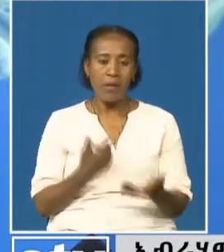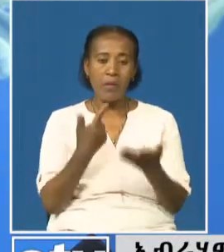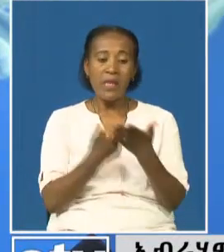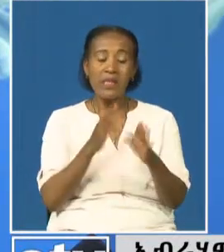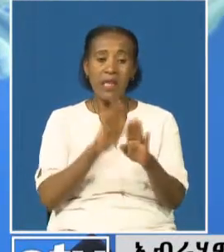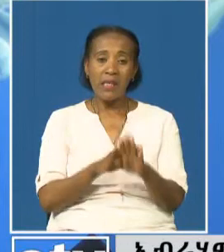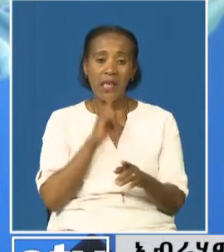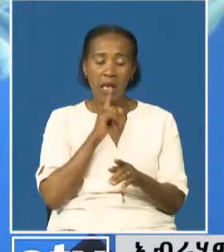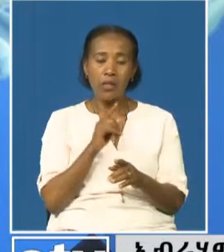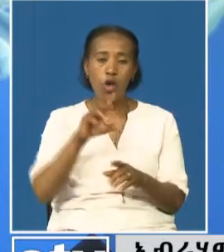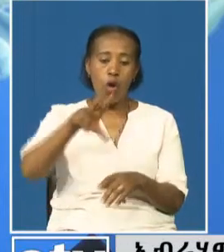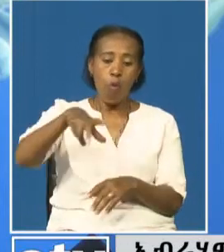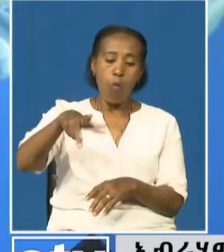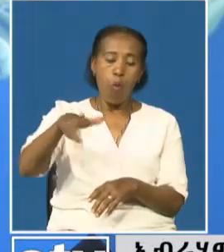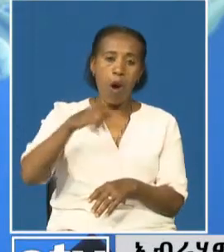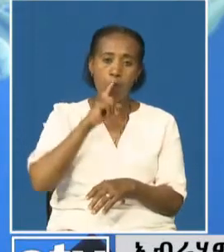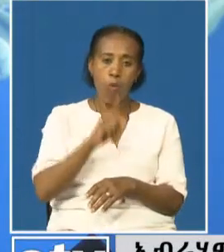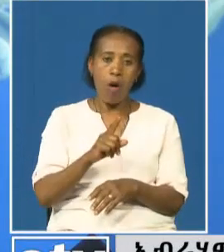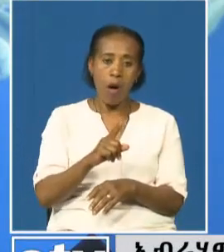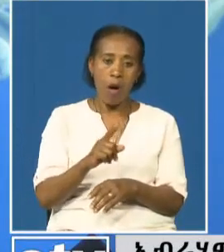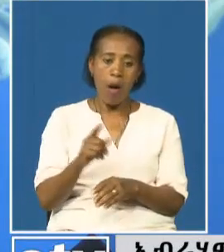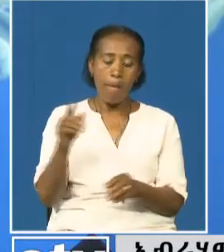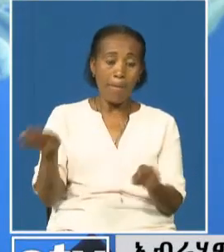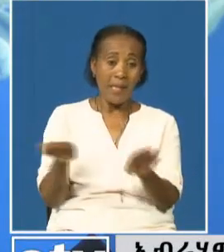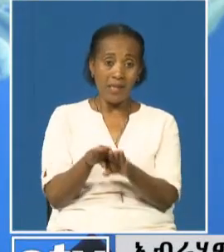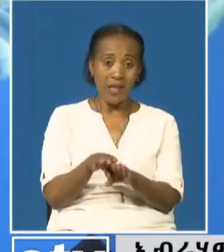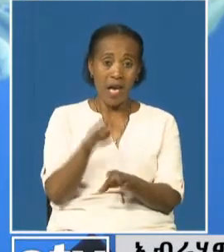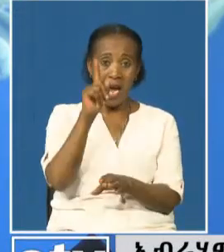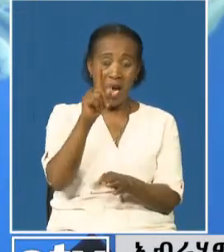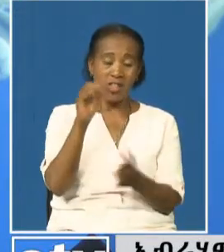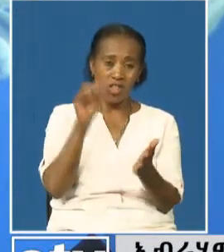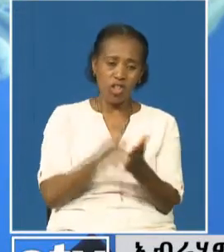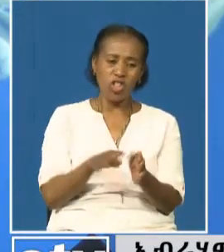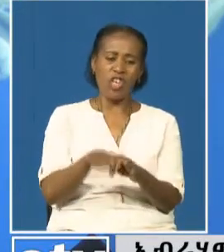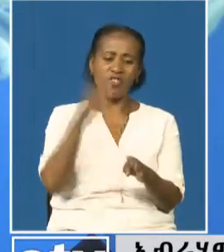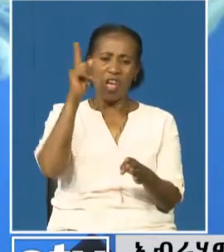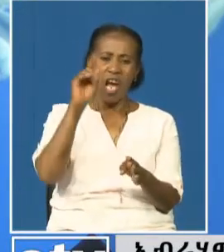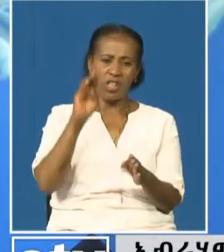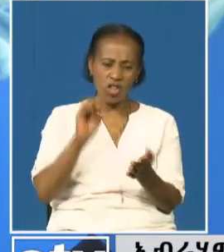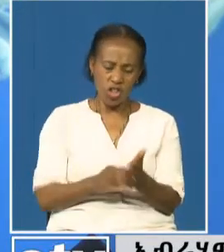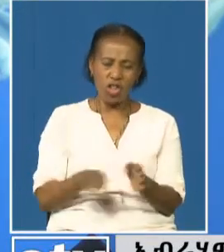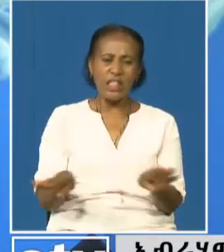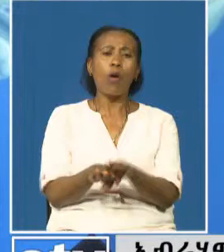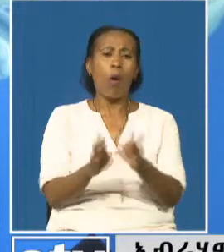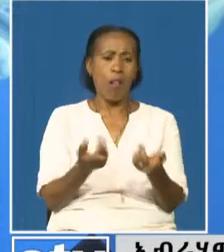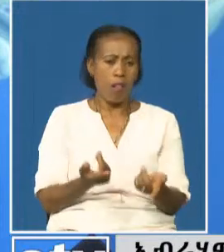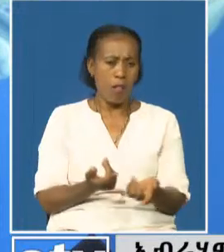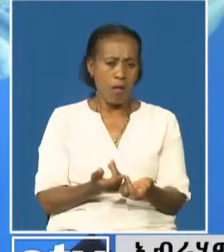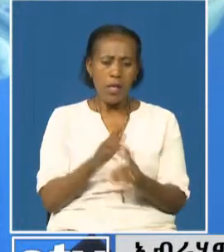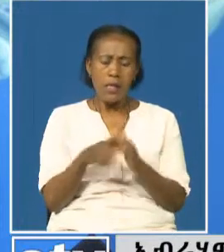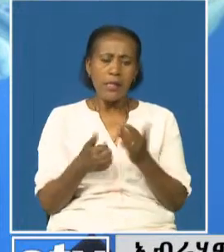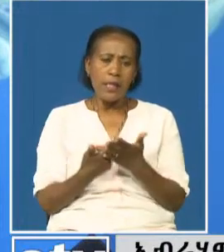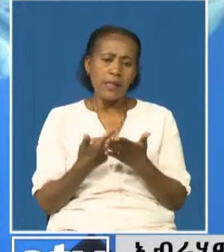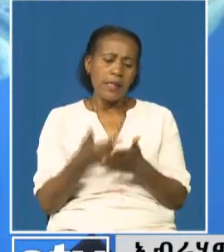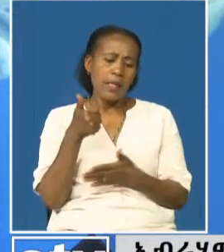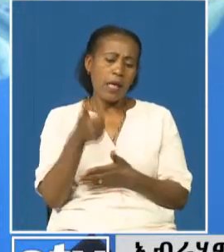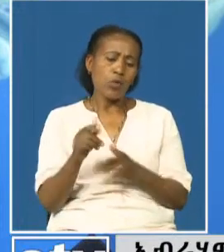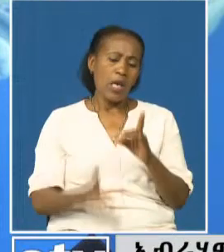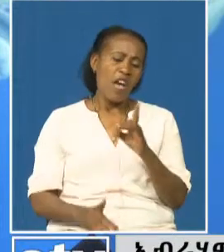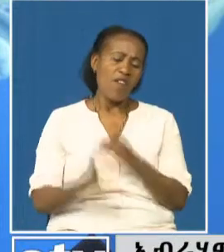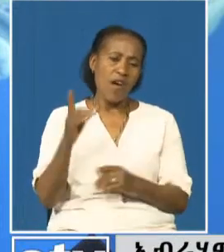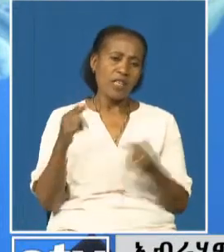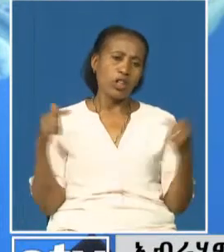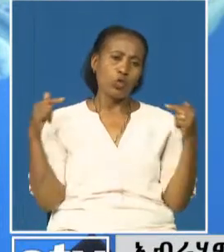በዛ ላይ ደግሞ ቧንቧ ፖሴቷን የቧንቧ መዝጊያዋን 1000 ሰው ይከፍታታል፣ 1000 ሰው ይዘጋታል። ስለዚህ ይሄም ራሱ ከባድ